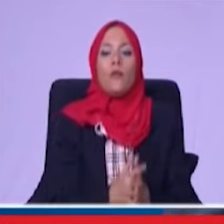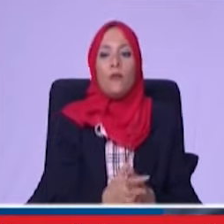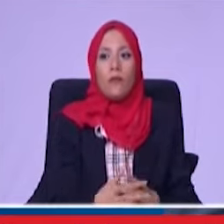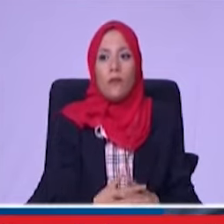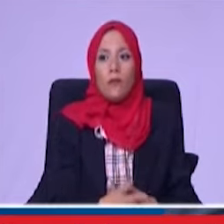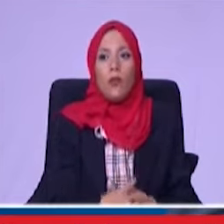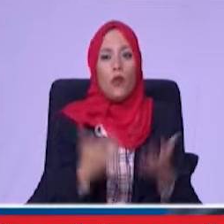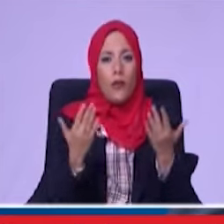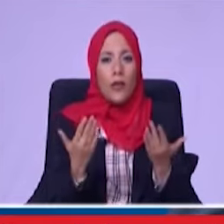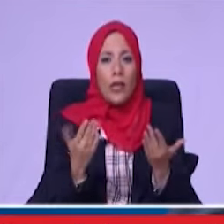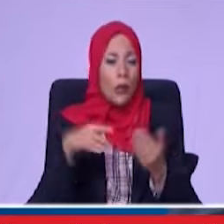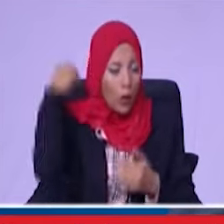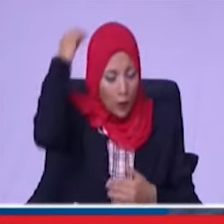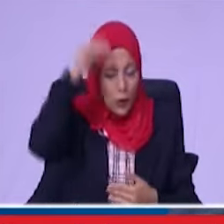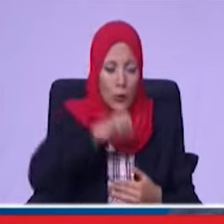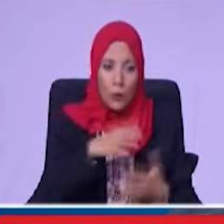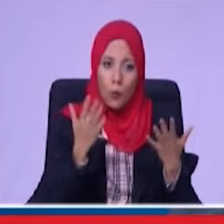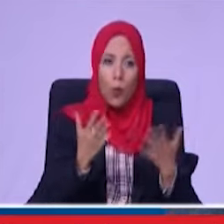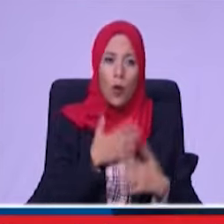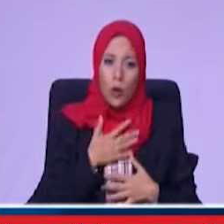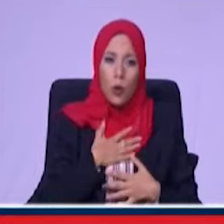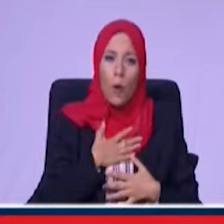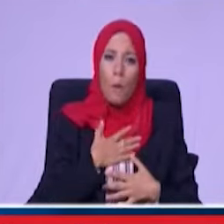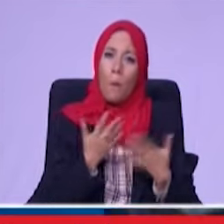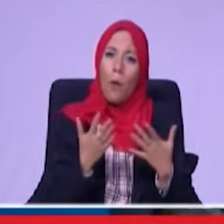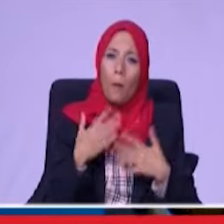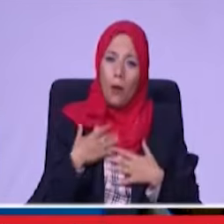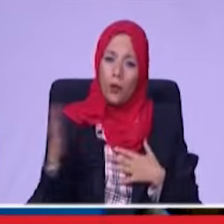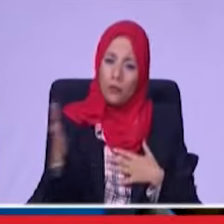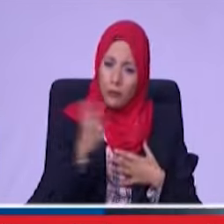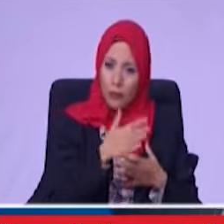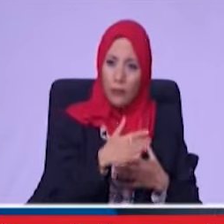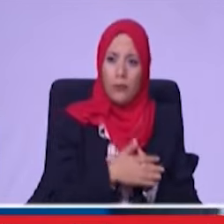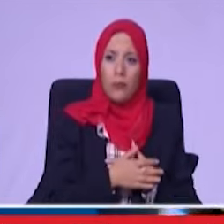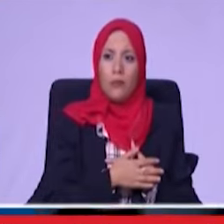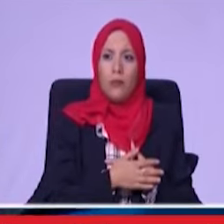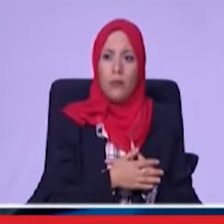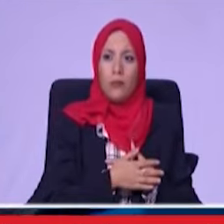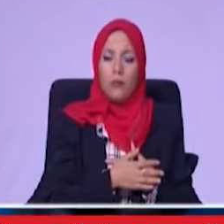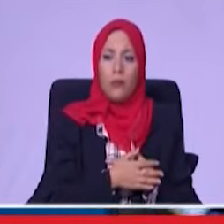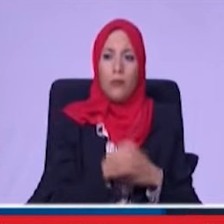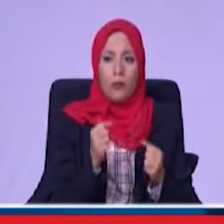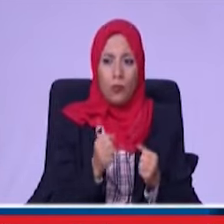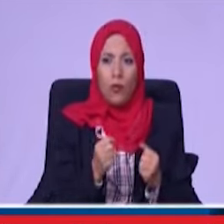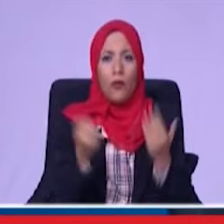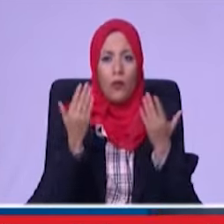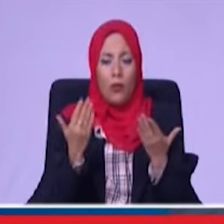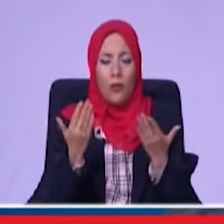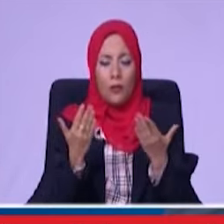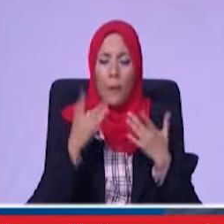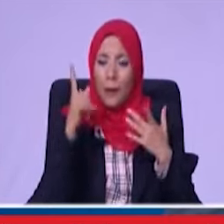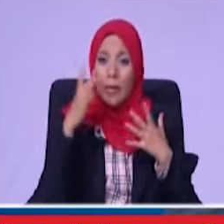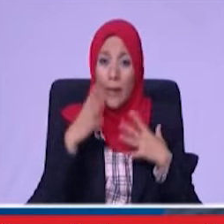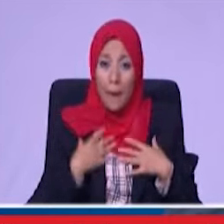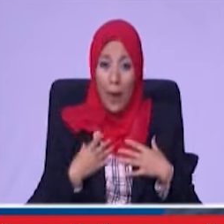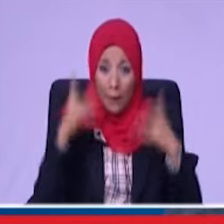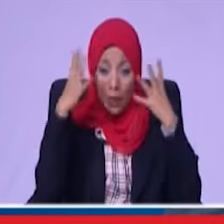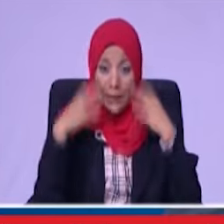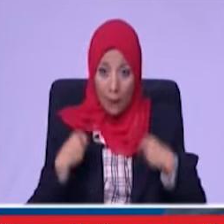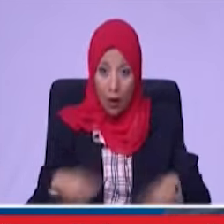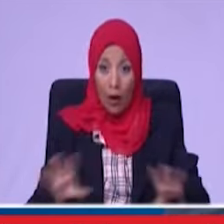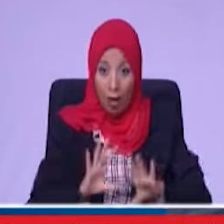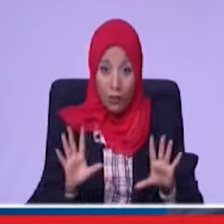سيدنا النبي محمد صلى الله عليه وسلم، أوقف غفرنا لهم أدخلهم الله الجنة.